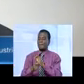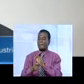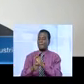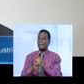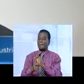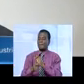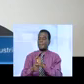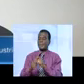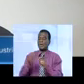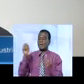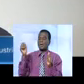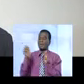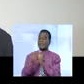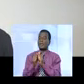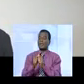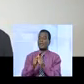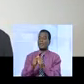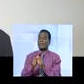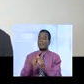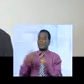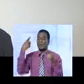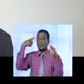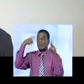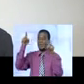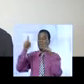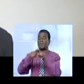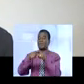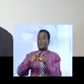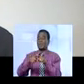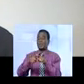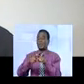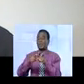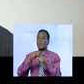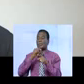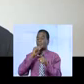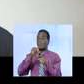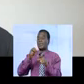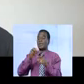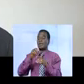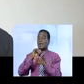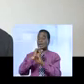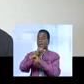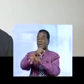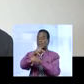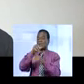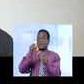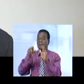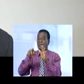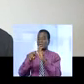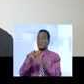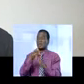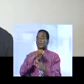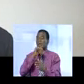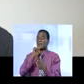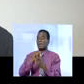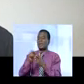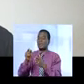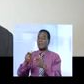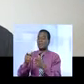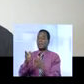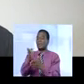à travers le contrat de désendettement et de développement, il est prévu le